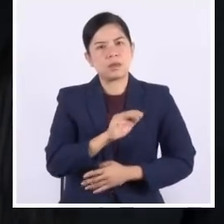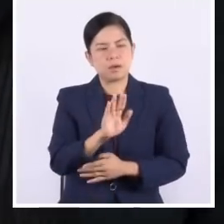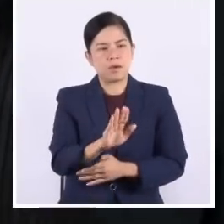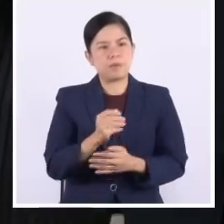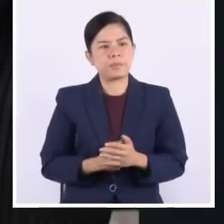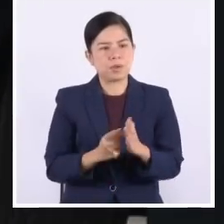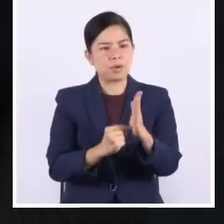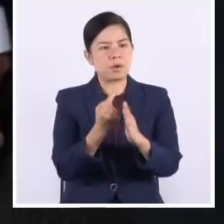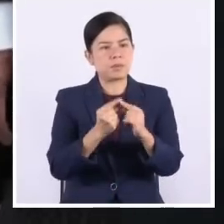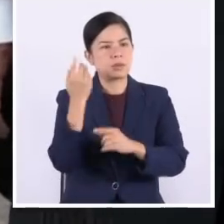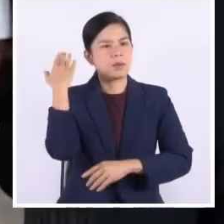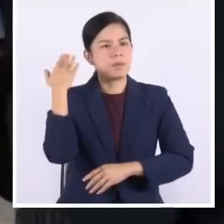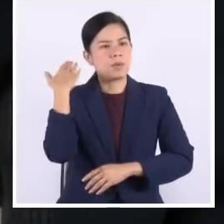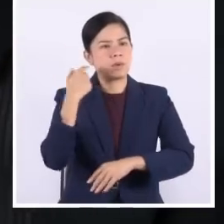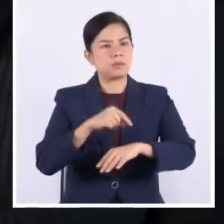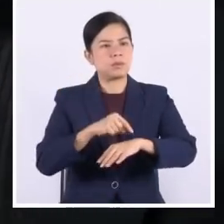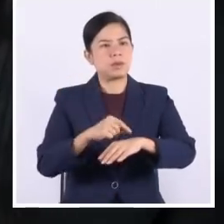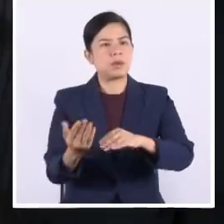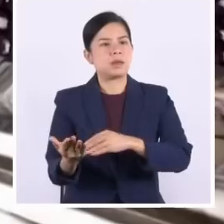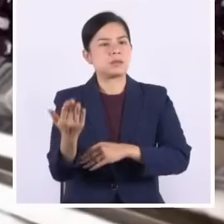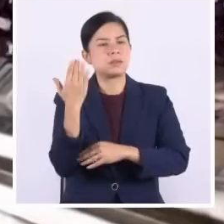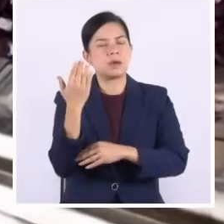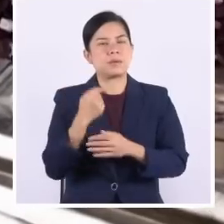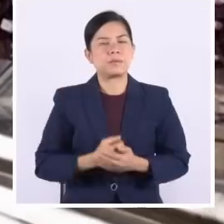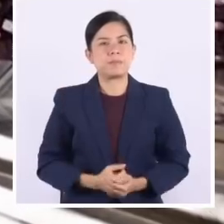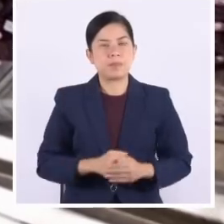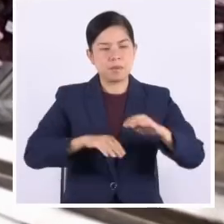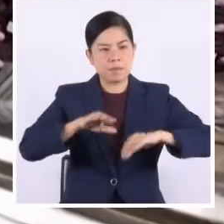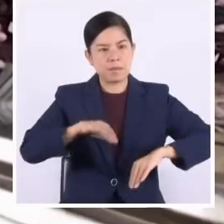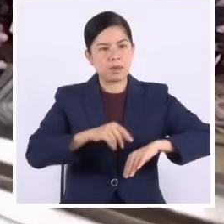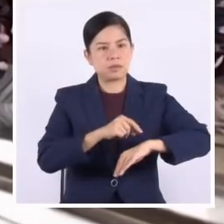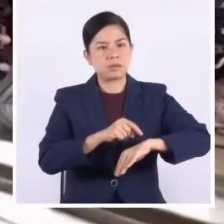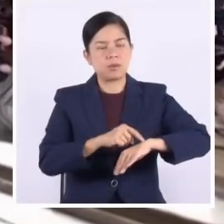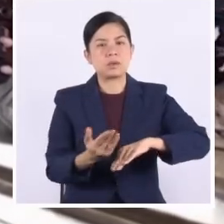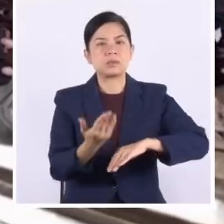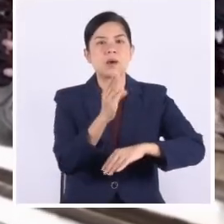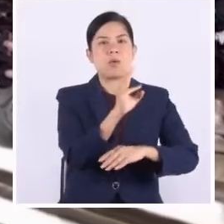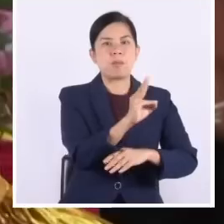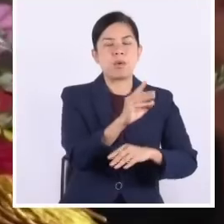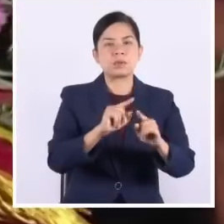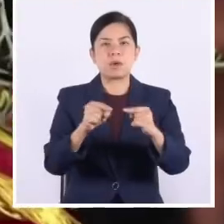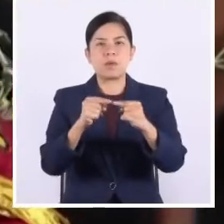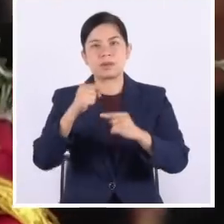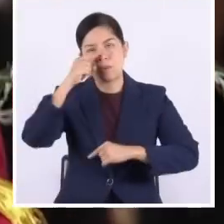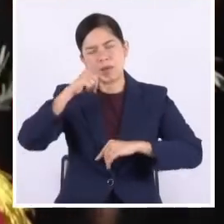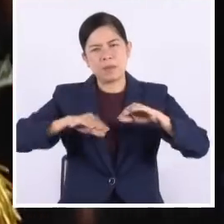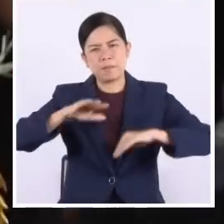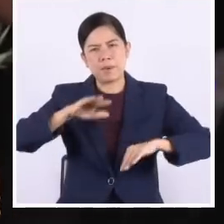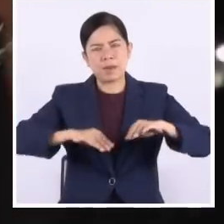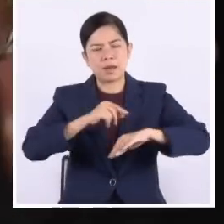แต่เมื่อวานนี้ค่ะช่วงเช้าตามเวลาท้องถิ่นก็ประมาณ 6โมงแต่บ้านเราเนี่ยก็ประมาณเที่ยงนะคะที่